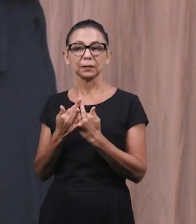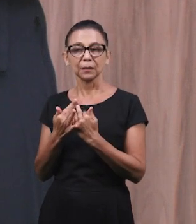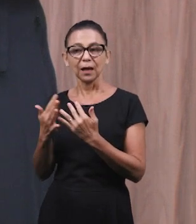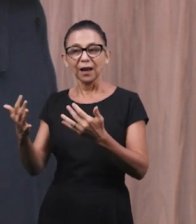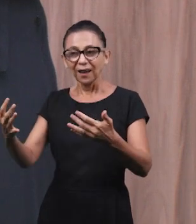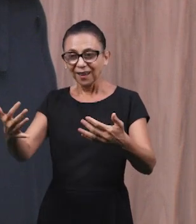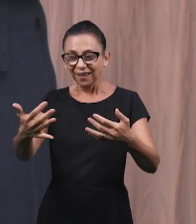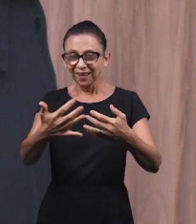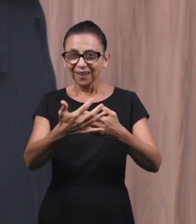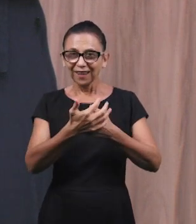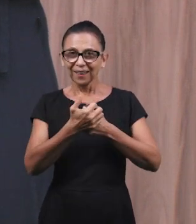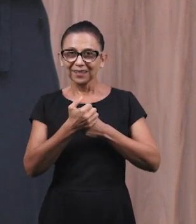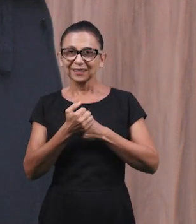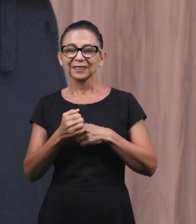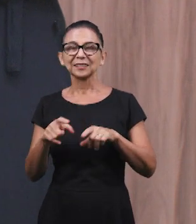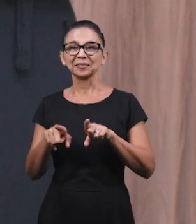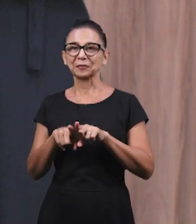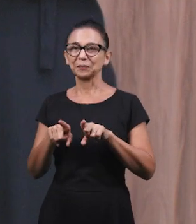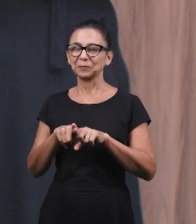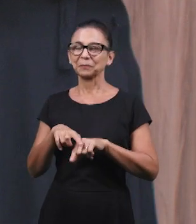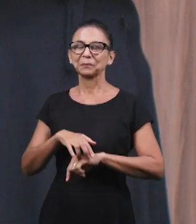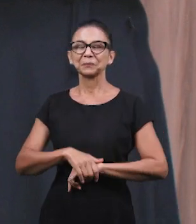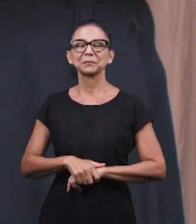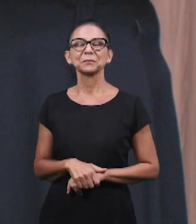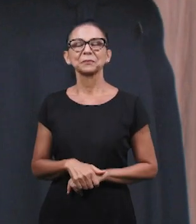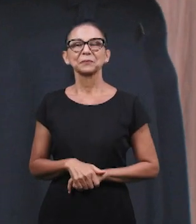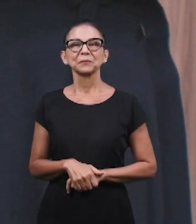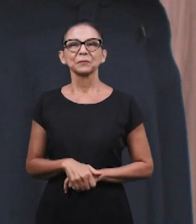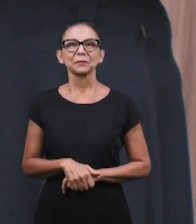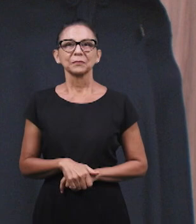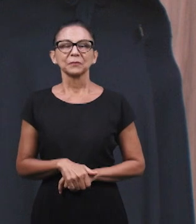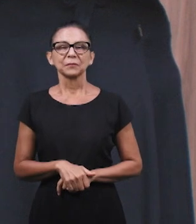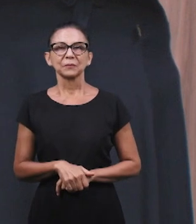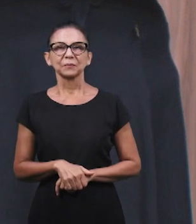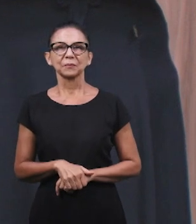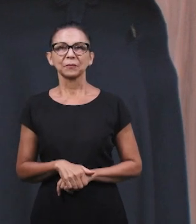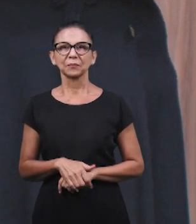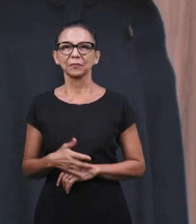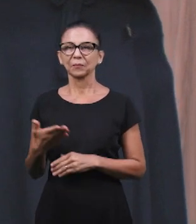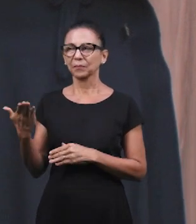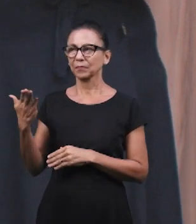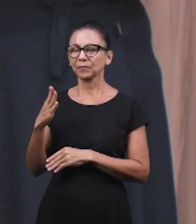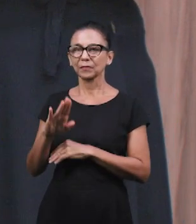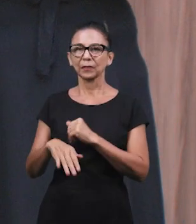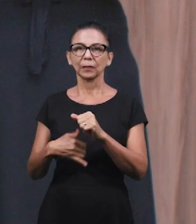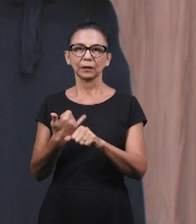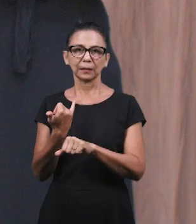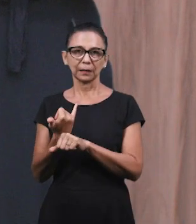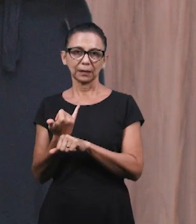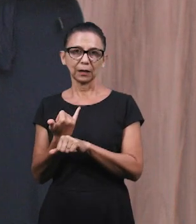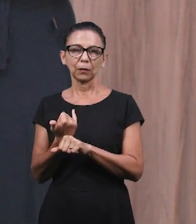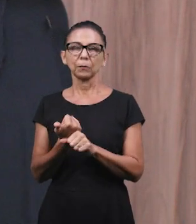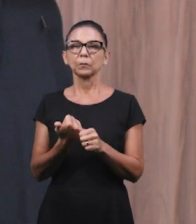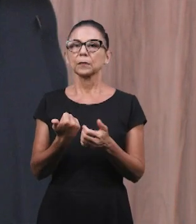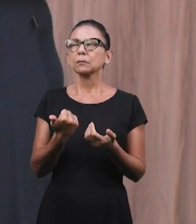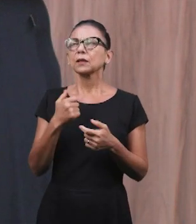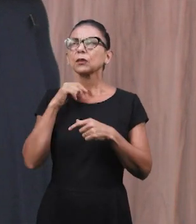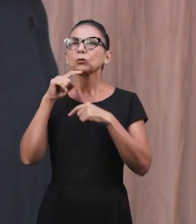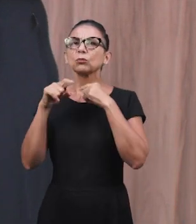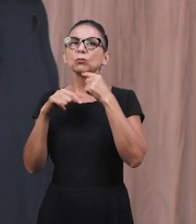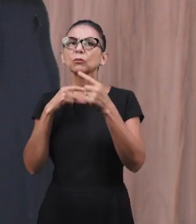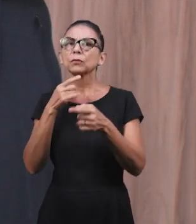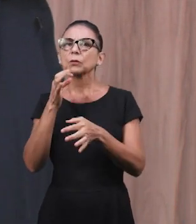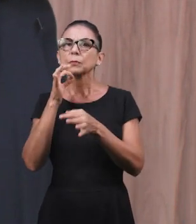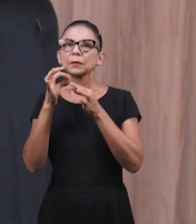être accueillie et se sentir aimée et dirigée. Voici un canal où vous